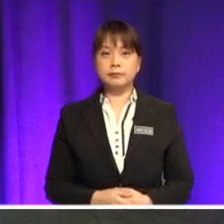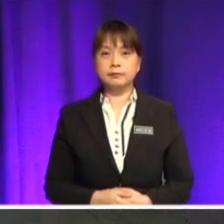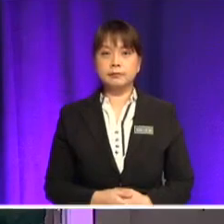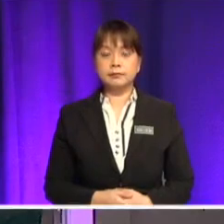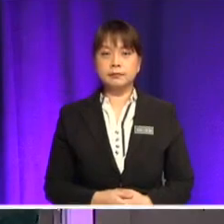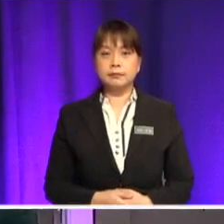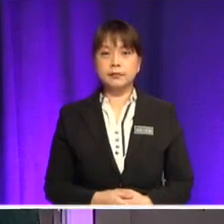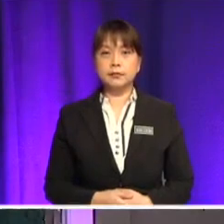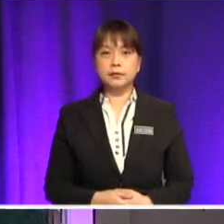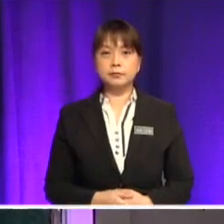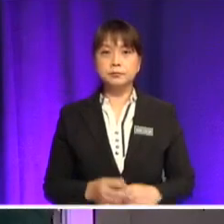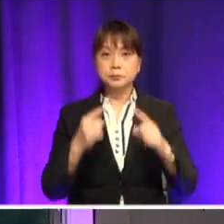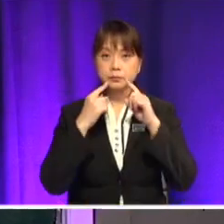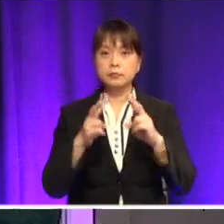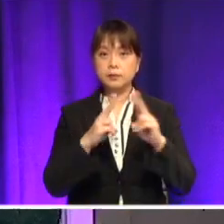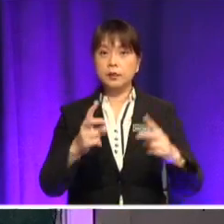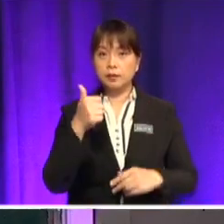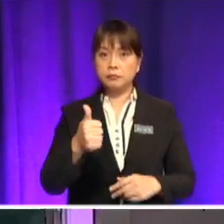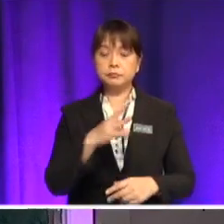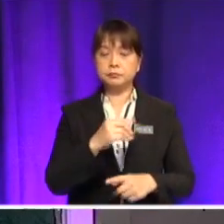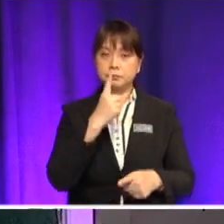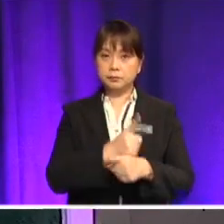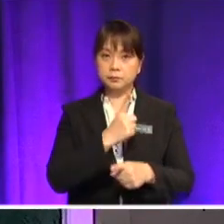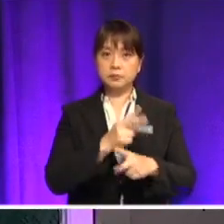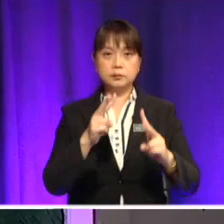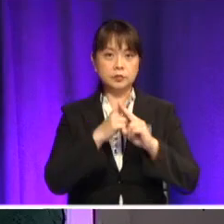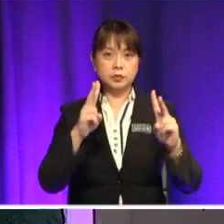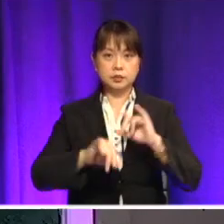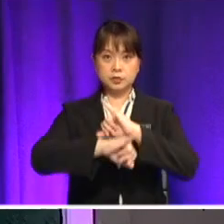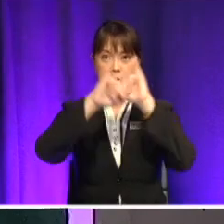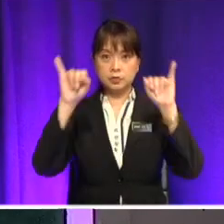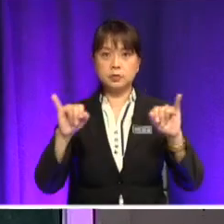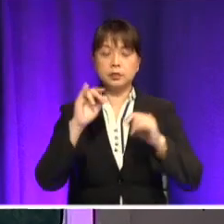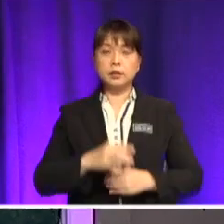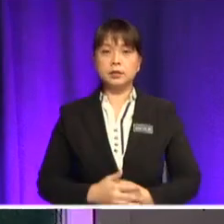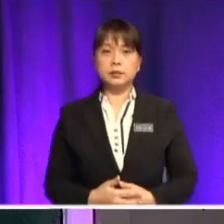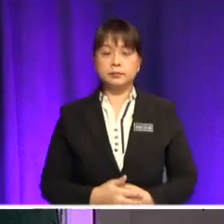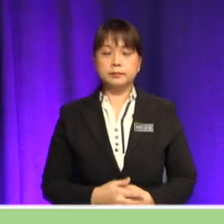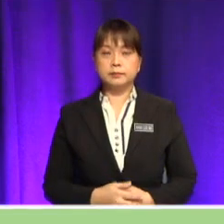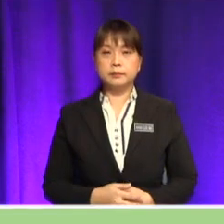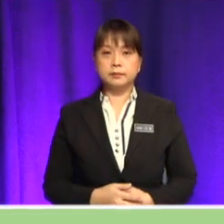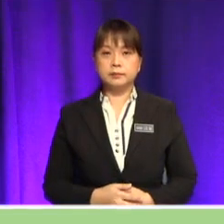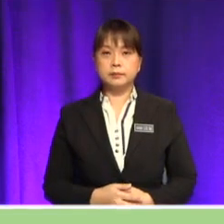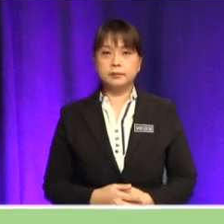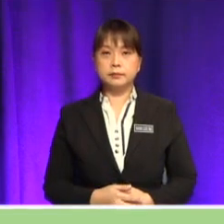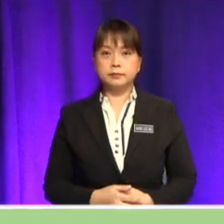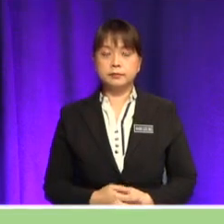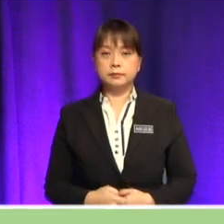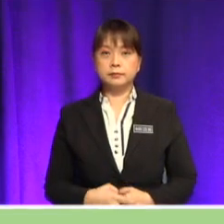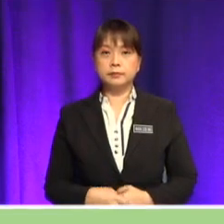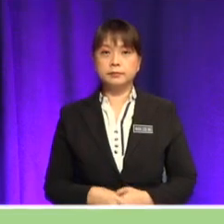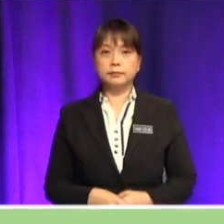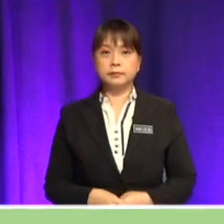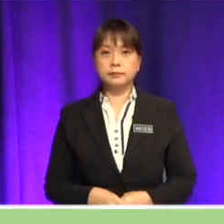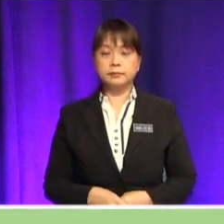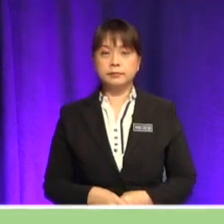sangat bagus dan tepat dan sangat jelas betul Syifa di mana kapal terbang ini sebenarnya sama juga dengan